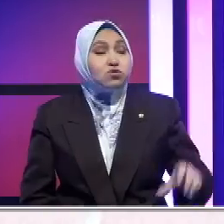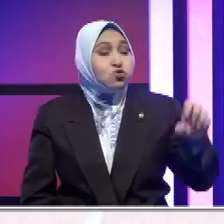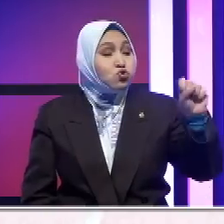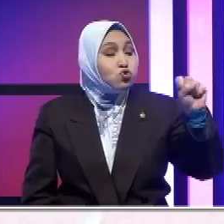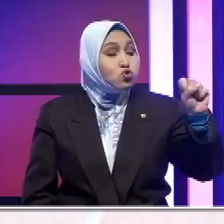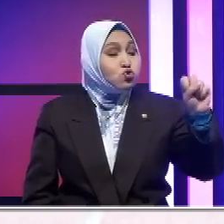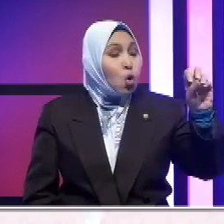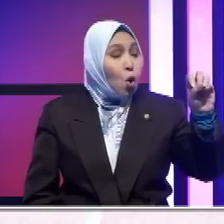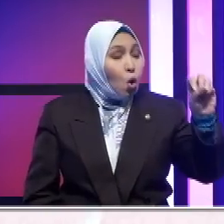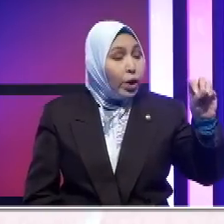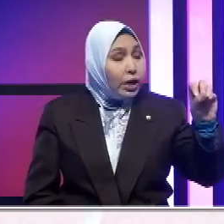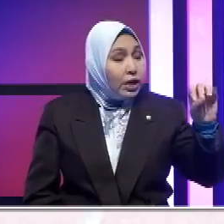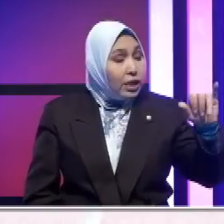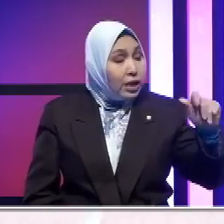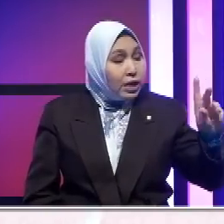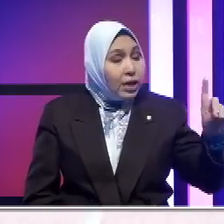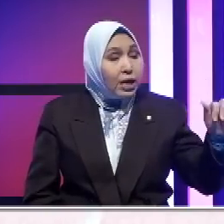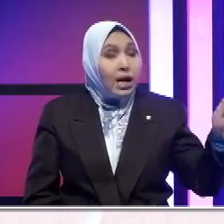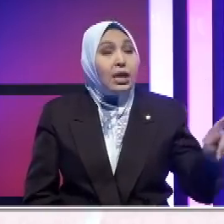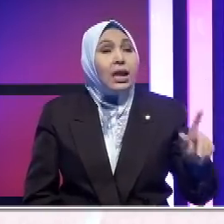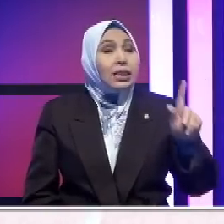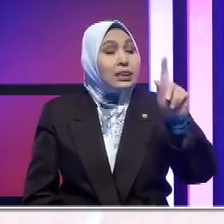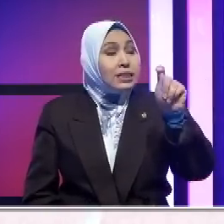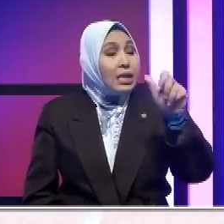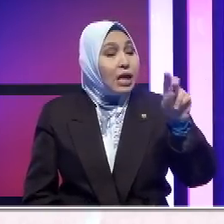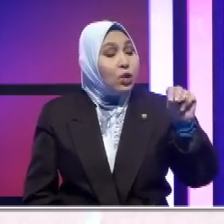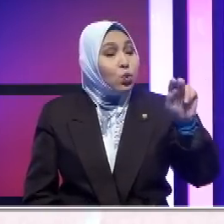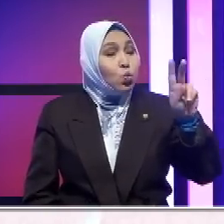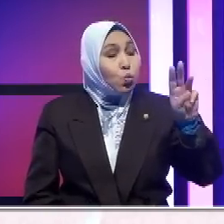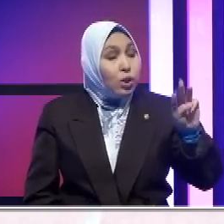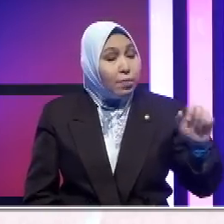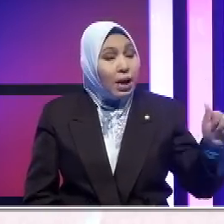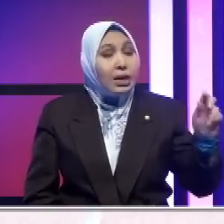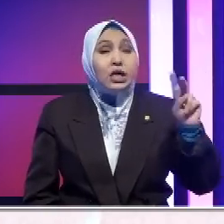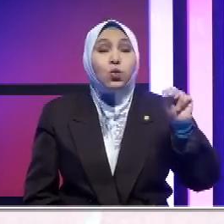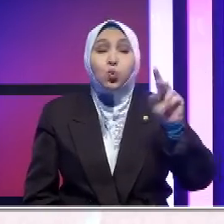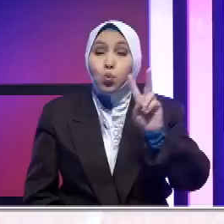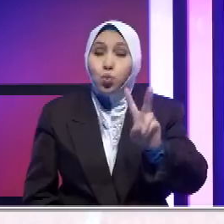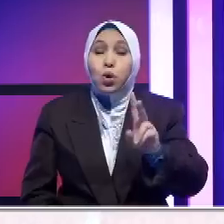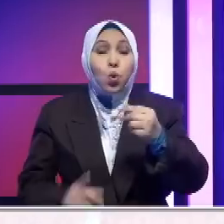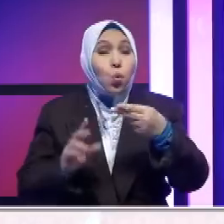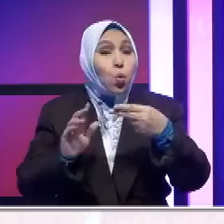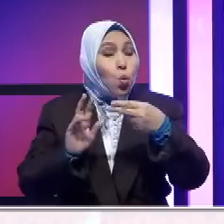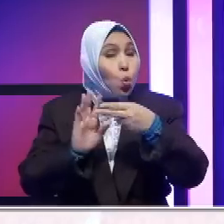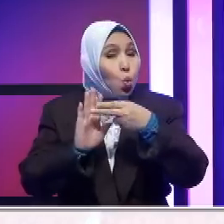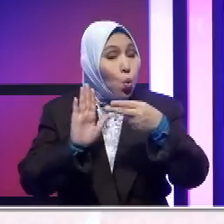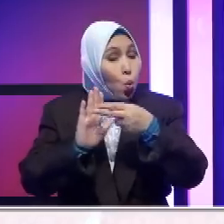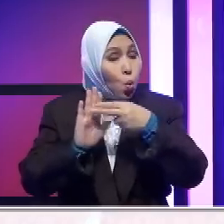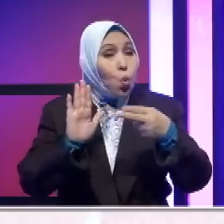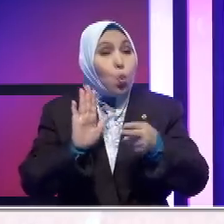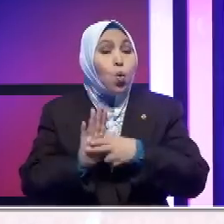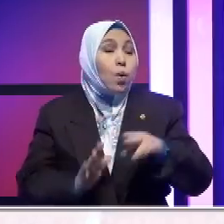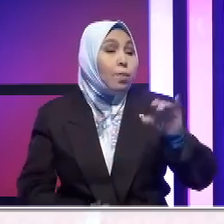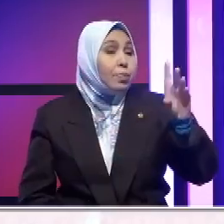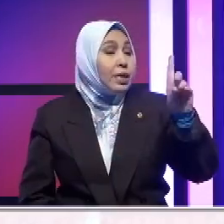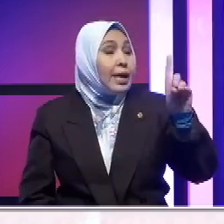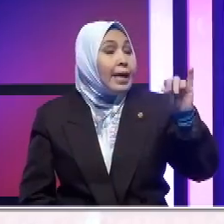sadiqan yu, tanwin juga bertemu dengan ya. Ada dua hukum idgham dalam ayat